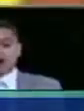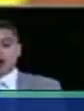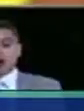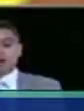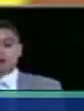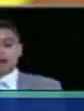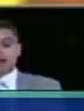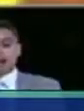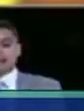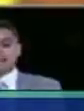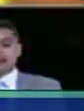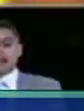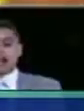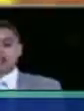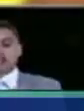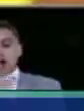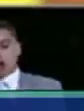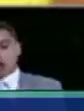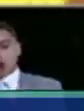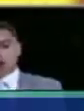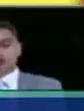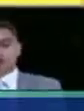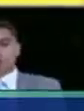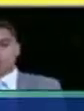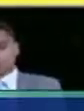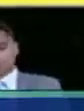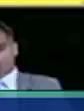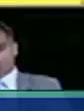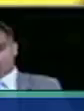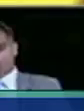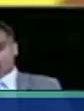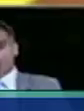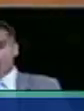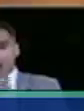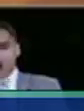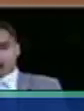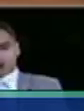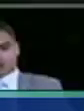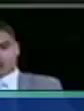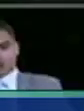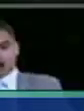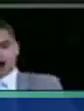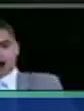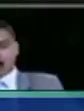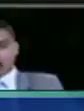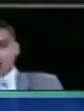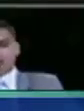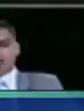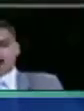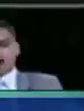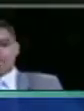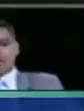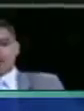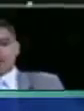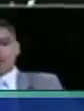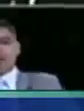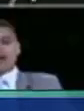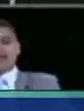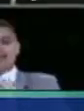كان لازم أن أنا أجي أشكر وأقدر لكم كل اللي بتعملوه وكل اللي هتعملوه،